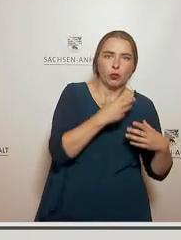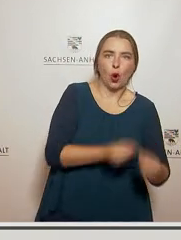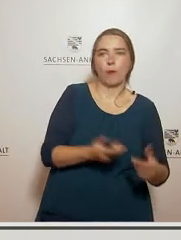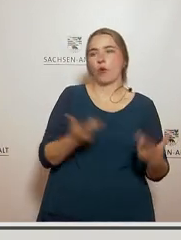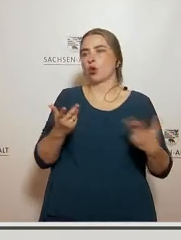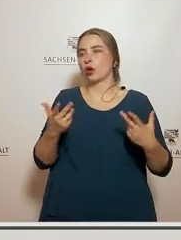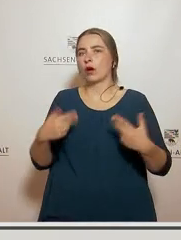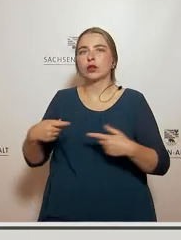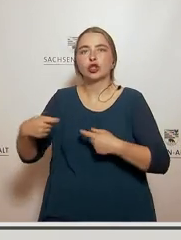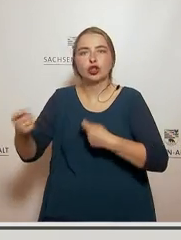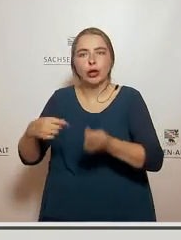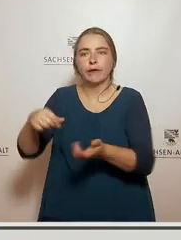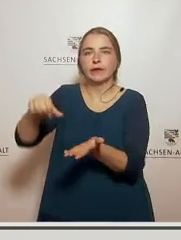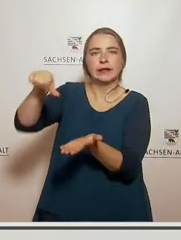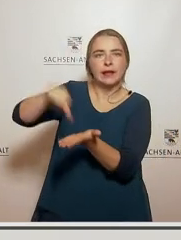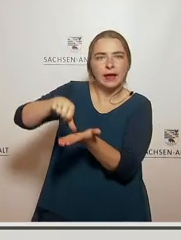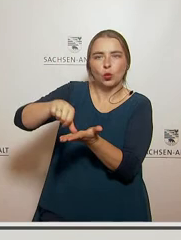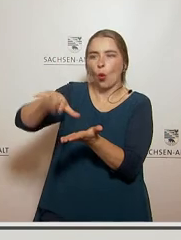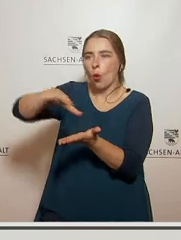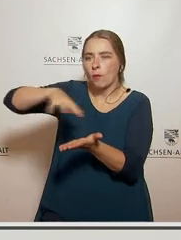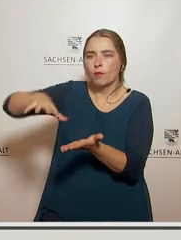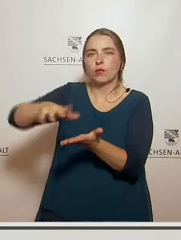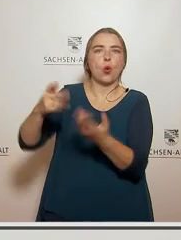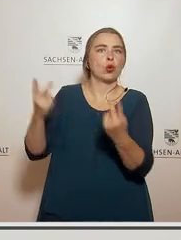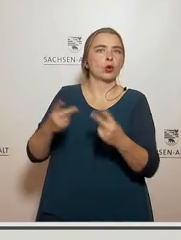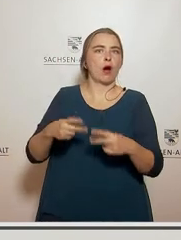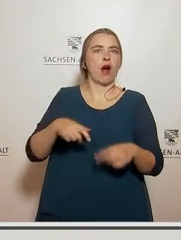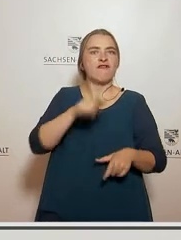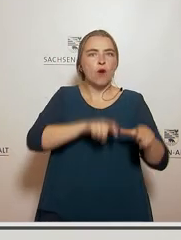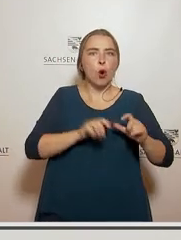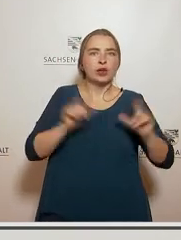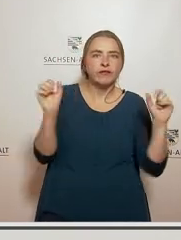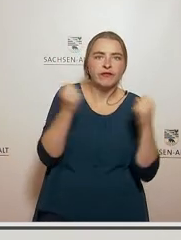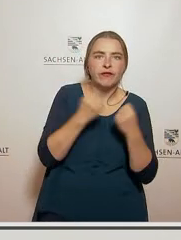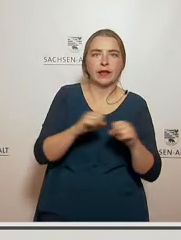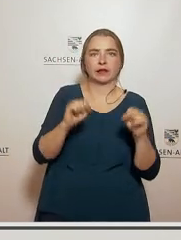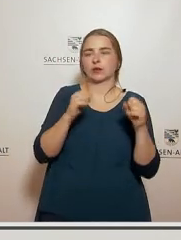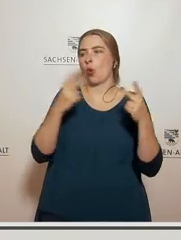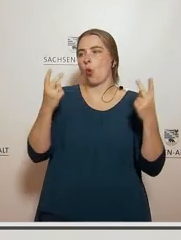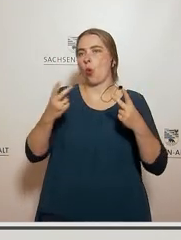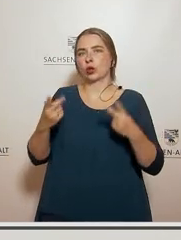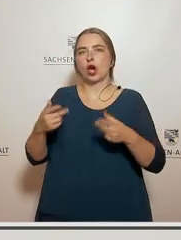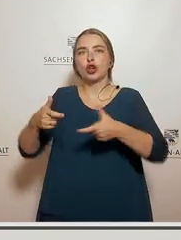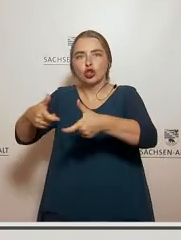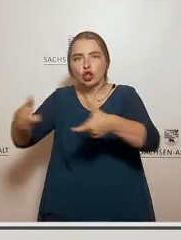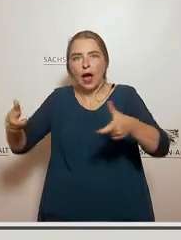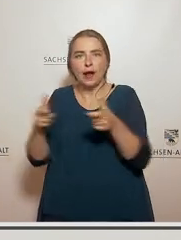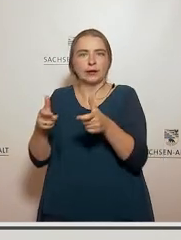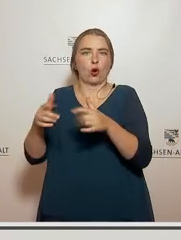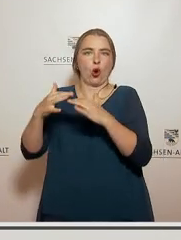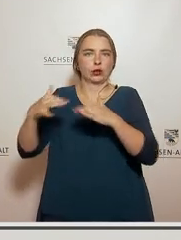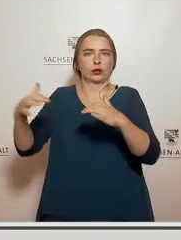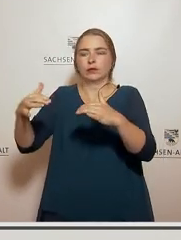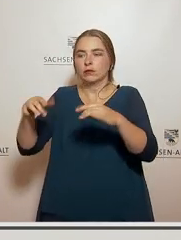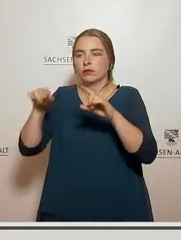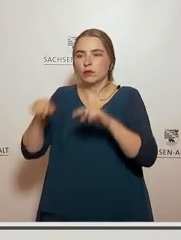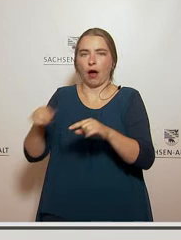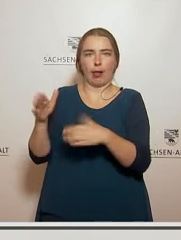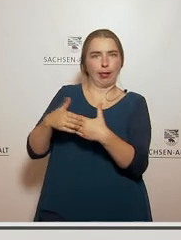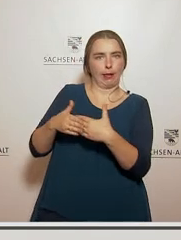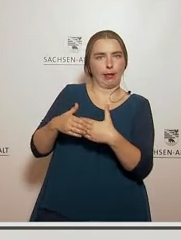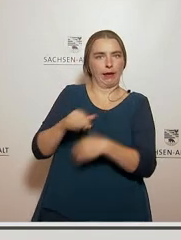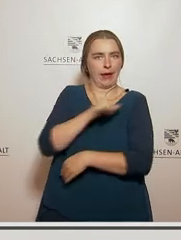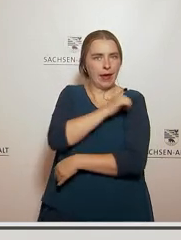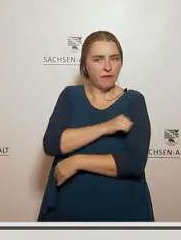auch an den, wenn ein Volksfest war oder man ein Angebot hatte, dass man dann freien Eintritt hatte. All diese Sachen haben gut geklappt, um nochmal